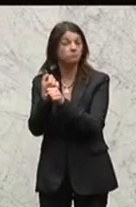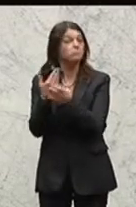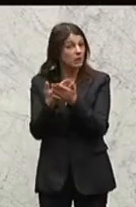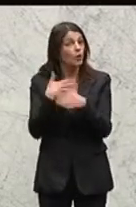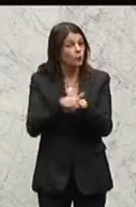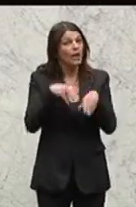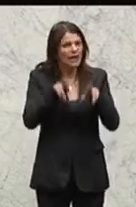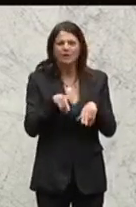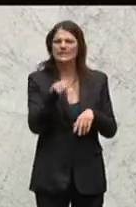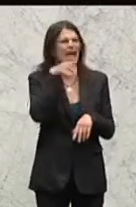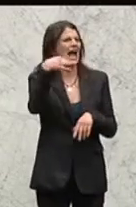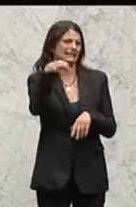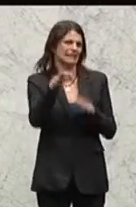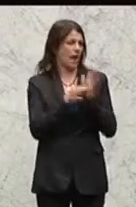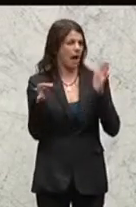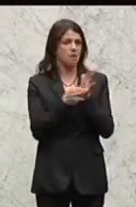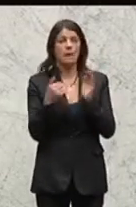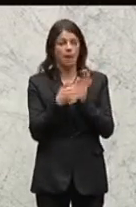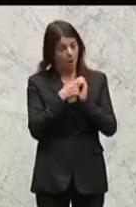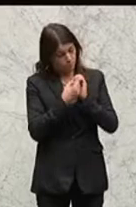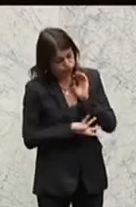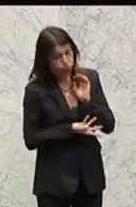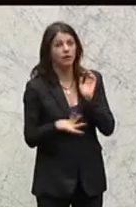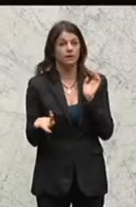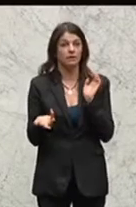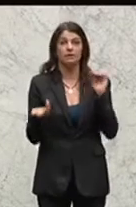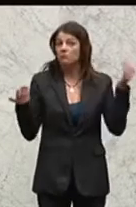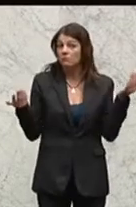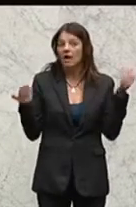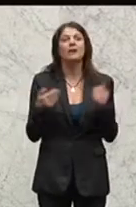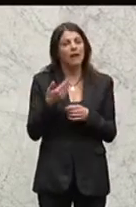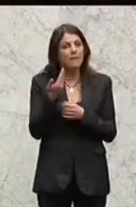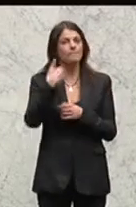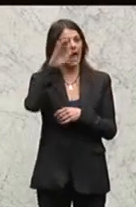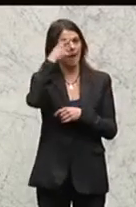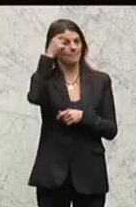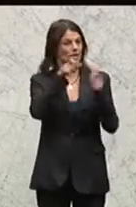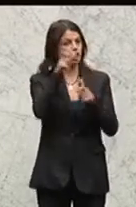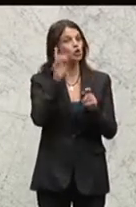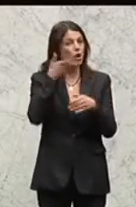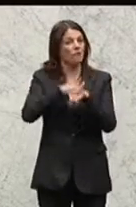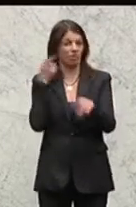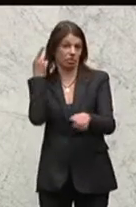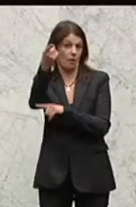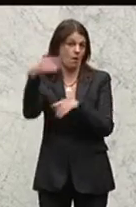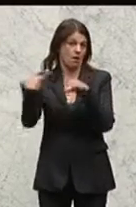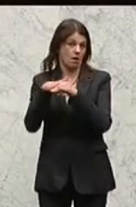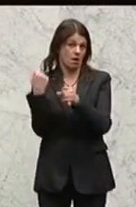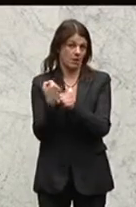Es ist sicher nicht die einzige Maßnahme. Es braucht viele andere Maßnahmen auch, weil wir ja Menschen dauerhaft in Beschäftigung bringen